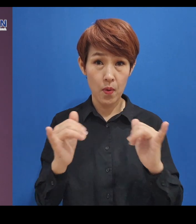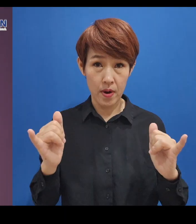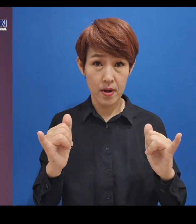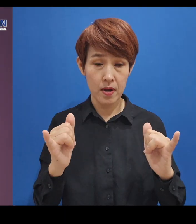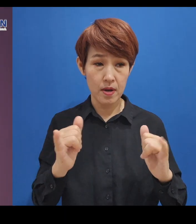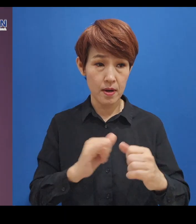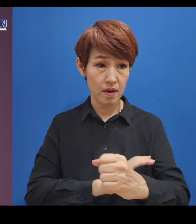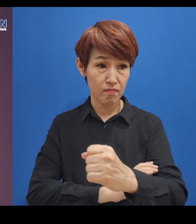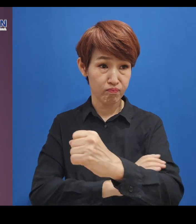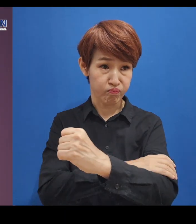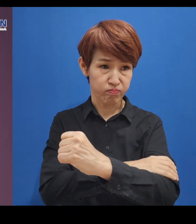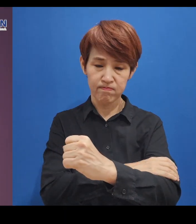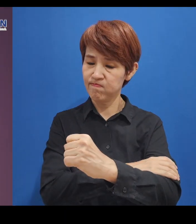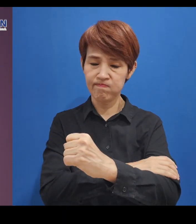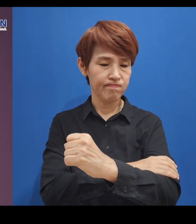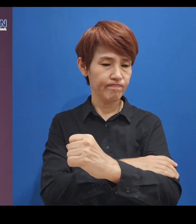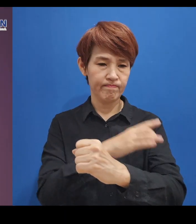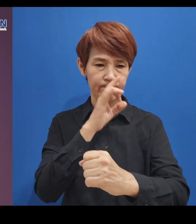묶어버리시기도 했습니다.